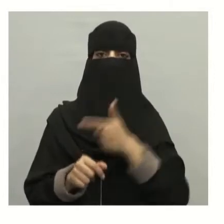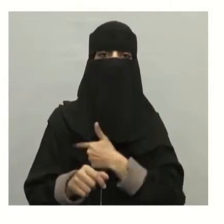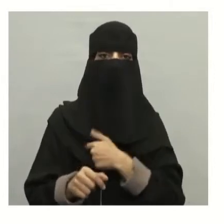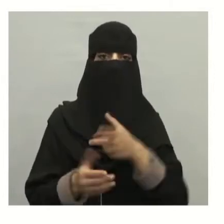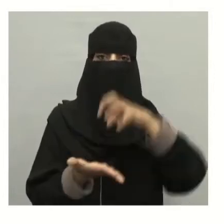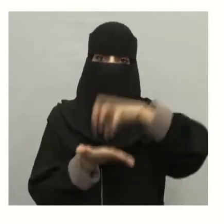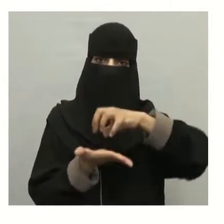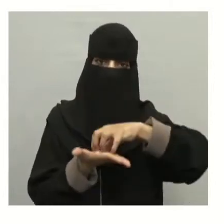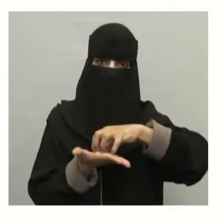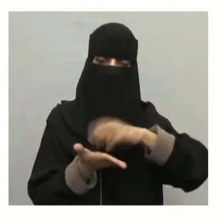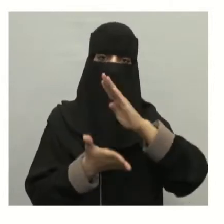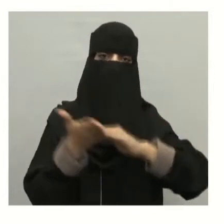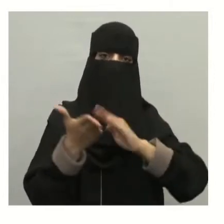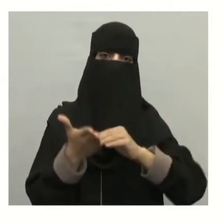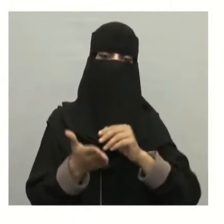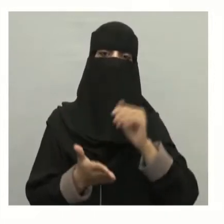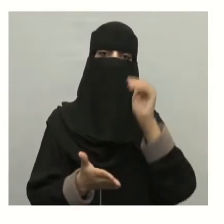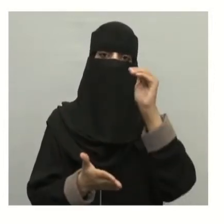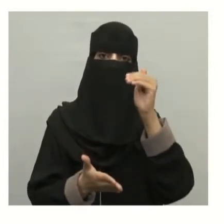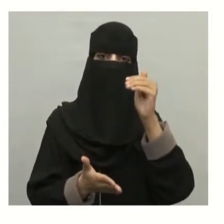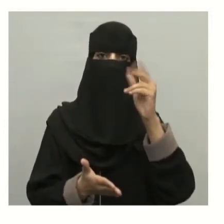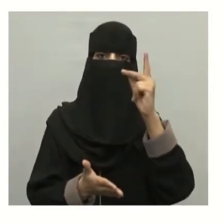سميناه بمنطقة الخطر.